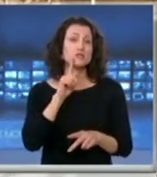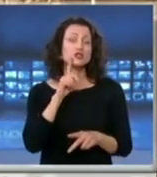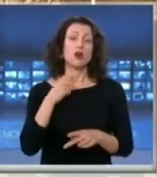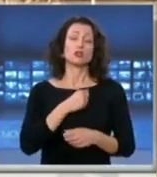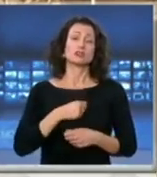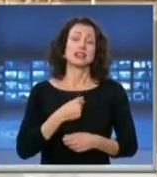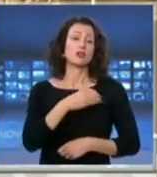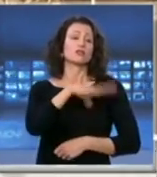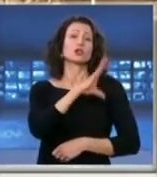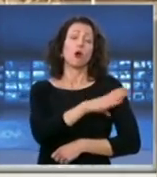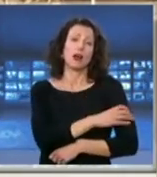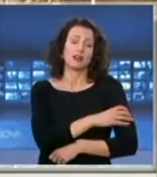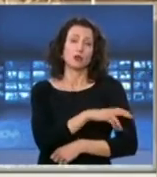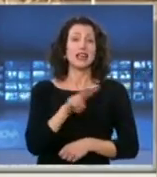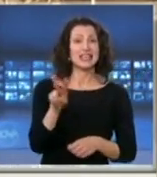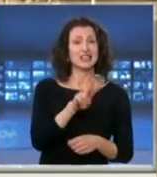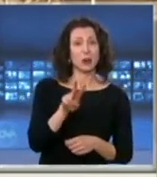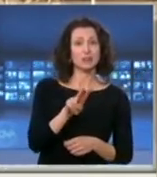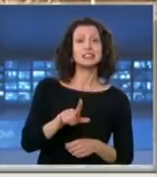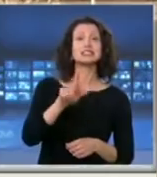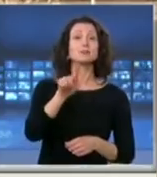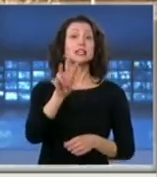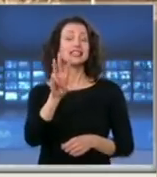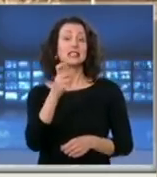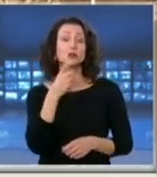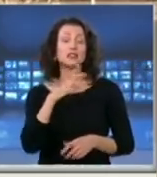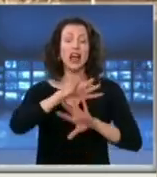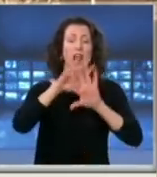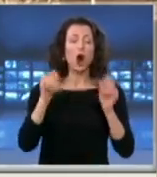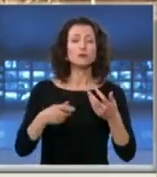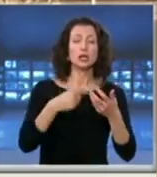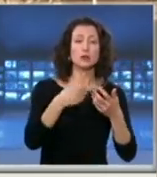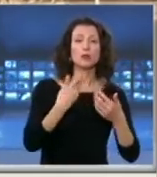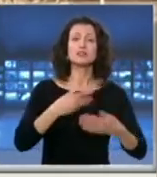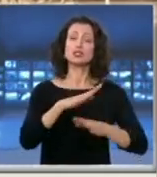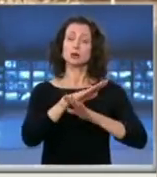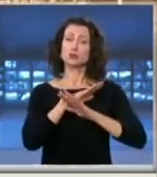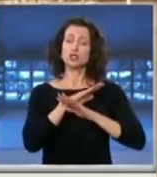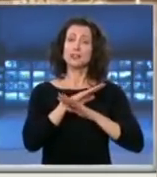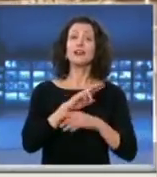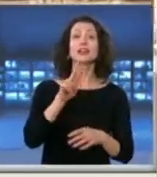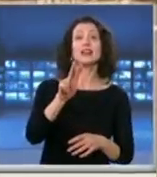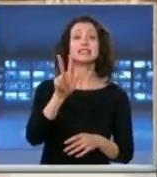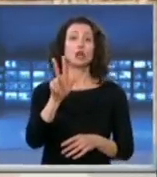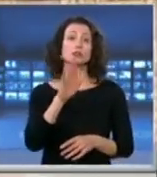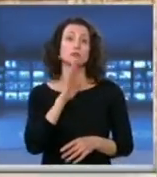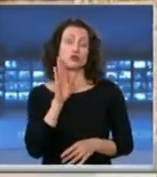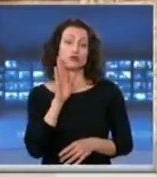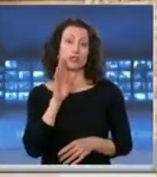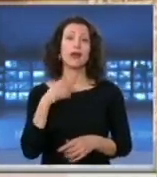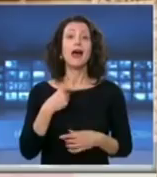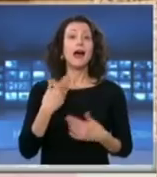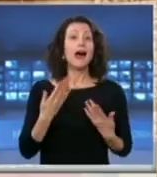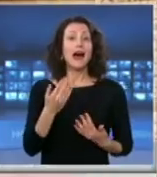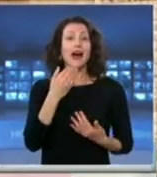са на 73 години. Така общият брой на починалите от коронавирус в България вече е 28 души. А в ранния следобед днес